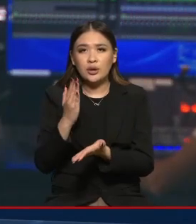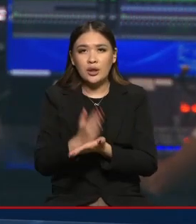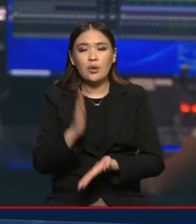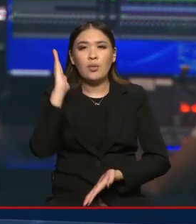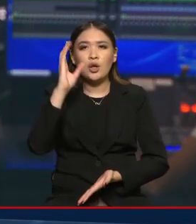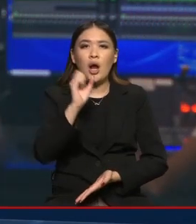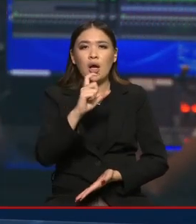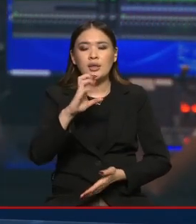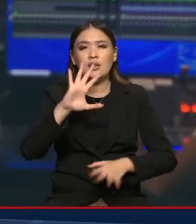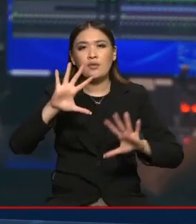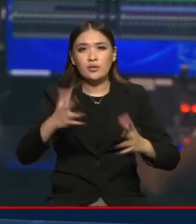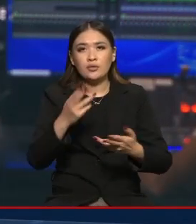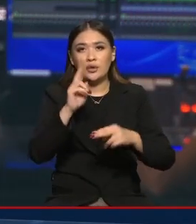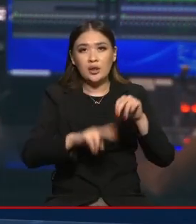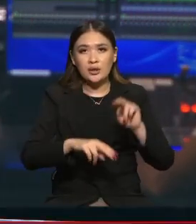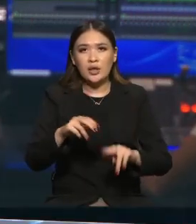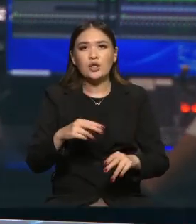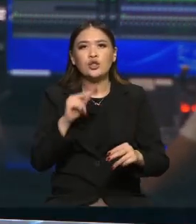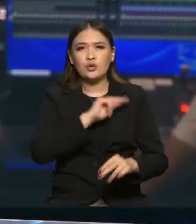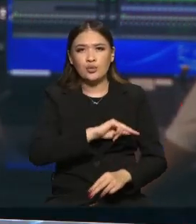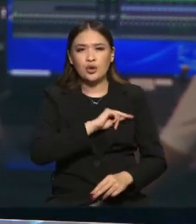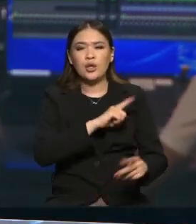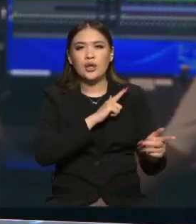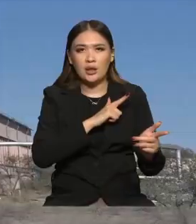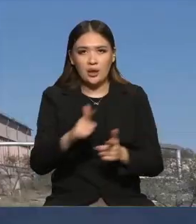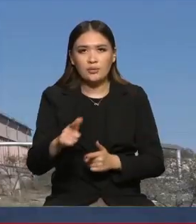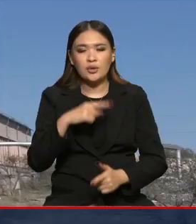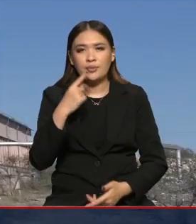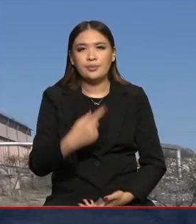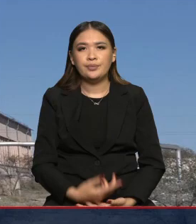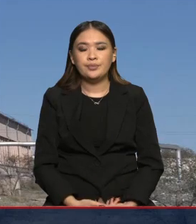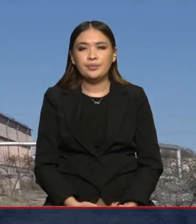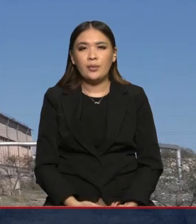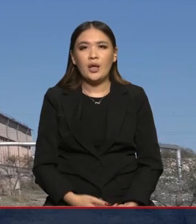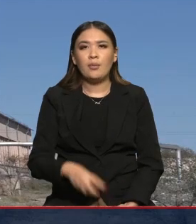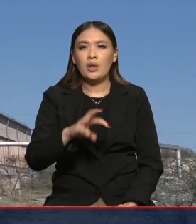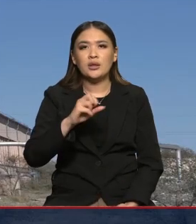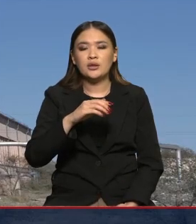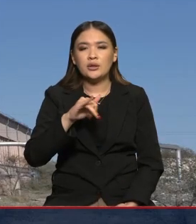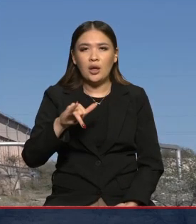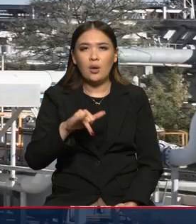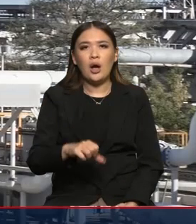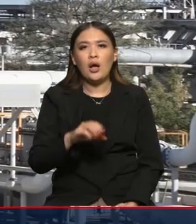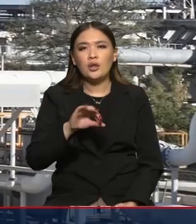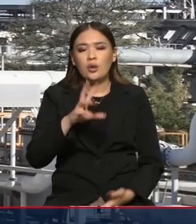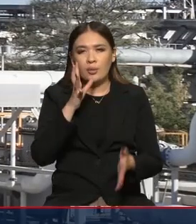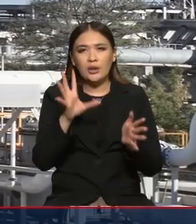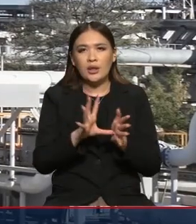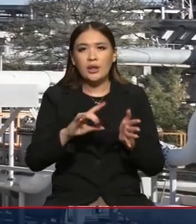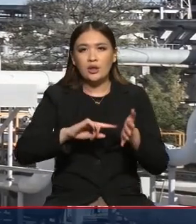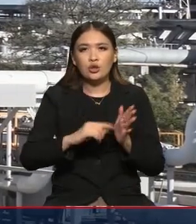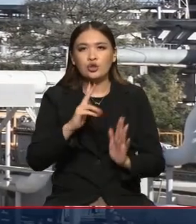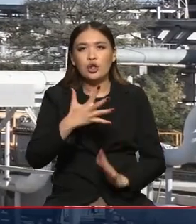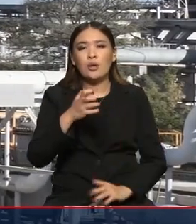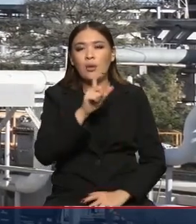болашақта айы салынса жұмыс істеуге дайынбыз дейді. Маңғыстау атом энергия комбинатында 3,5 мыңнан астам адам жұмыс